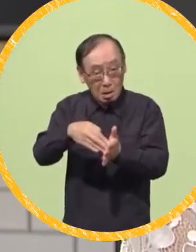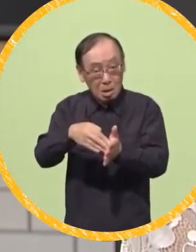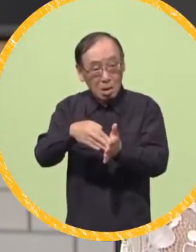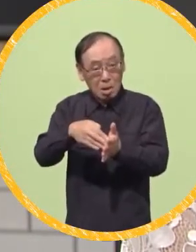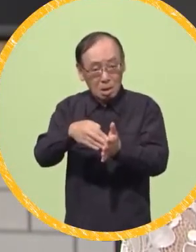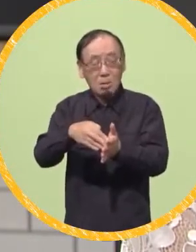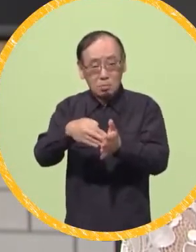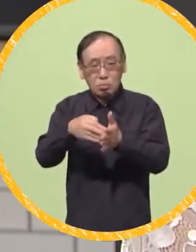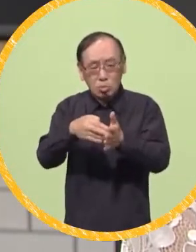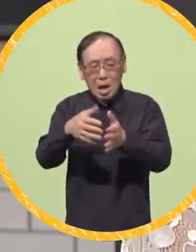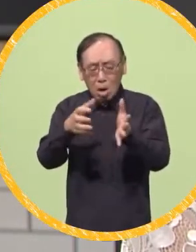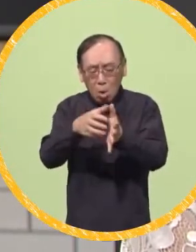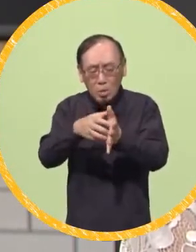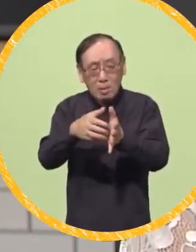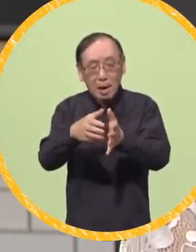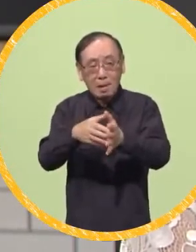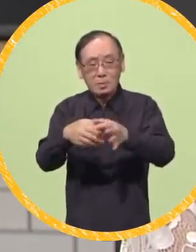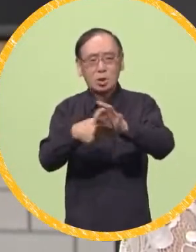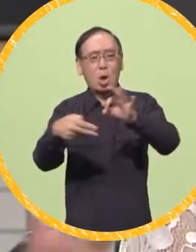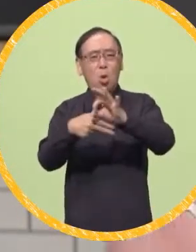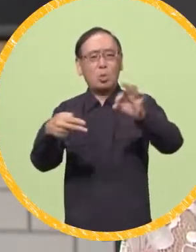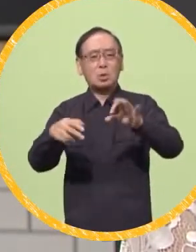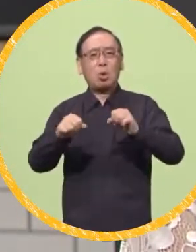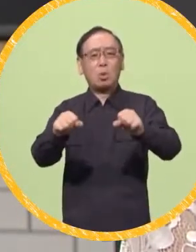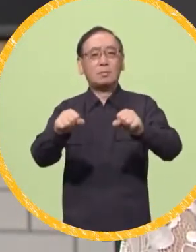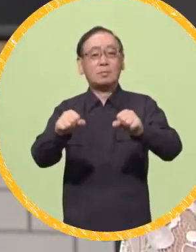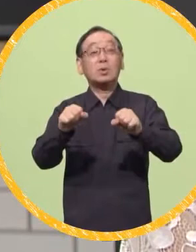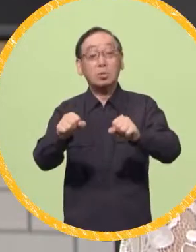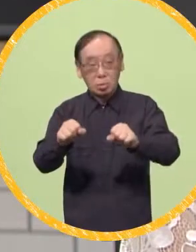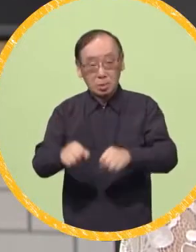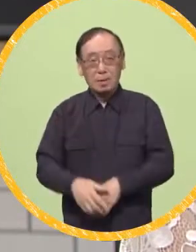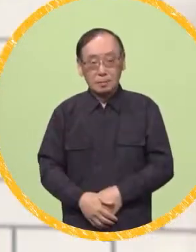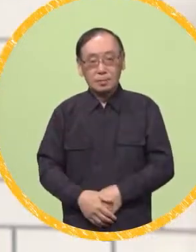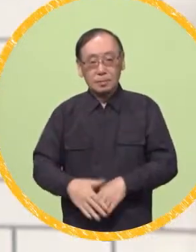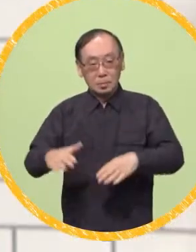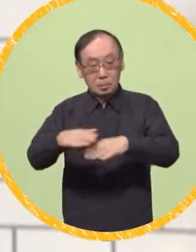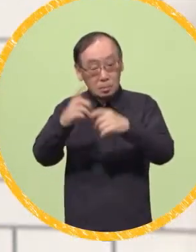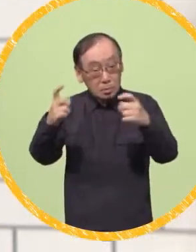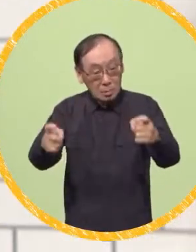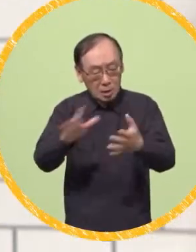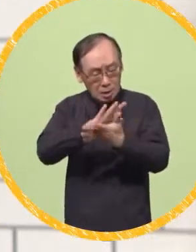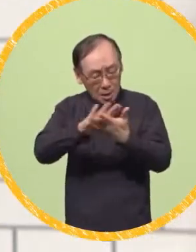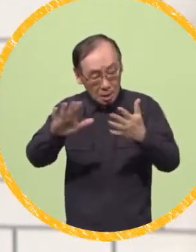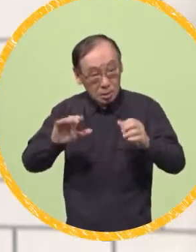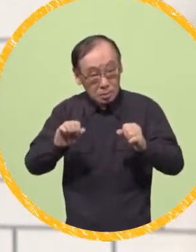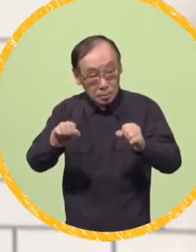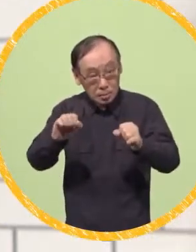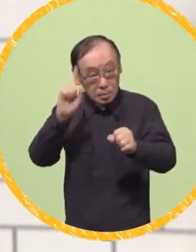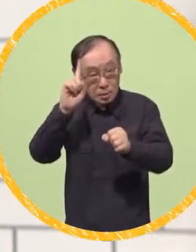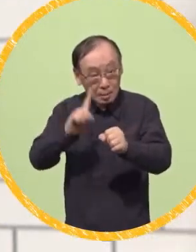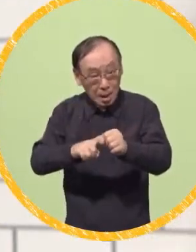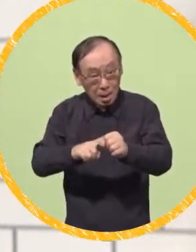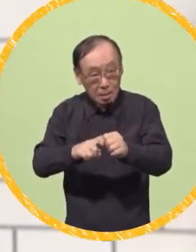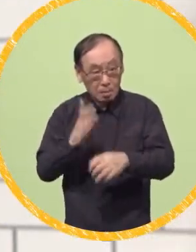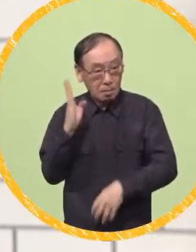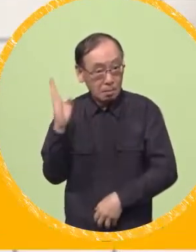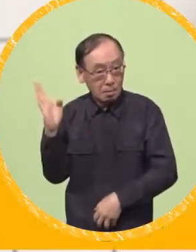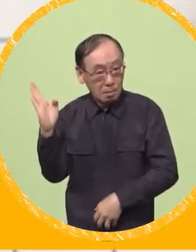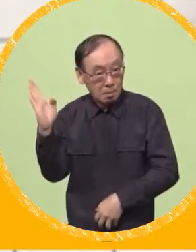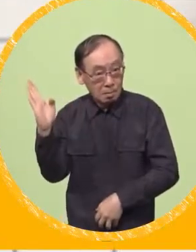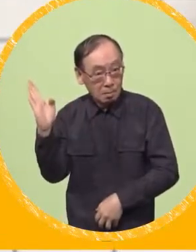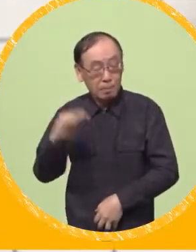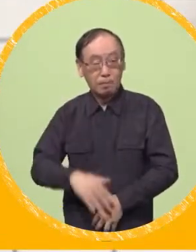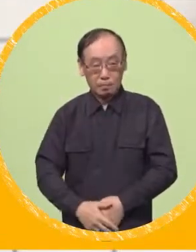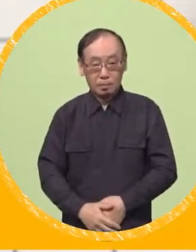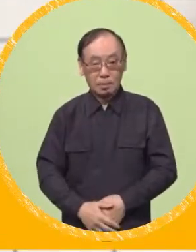このセーリング競技備えてもですねみうキレイキレイということをやってるんですよねことで続いてはこちらでソイ美しい